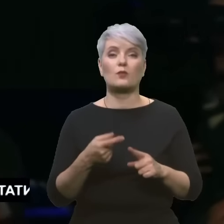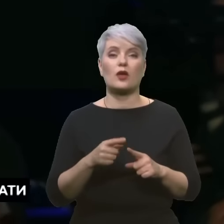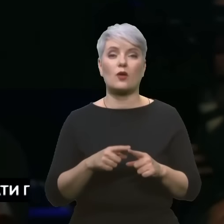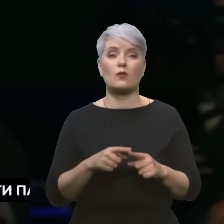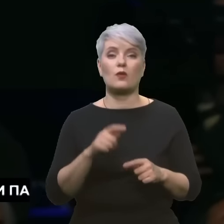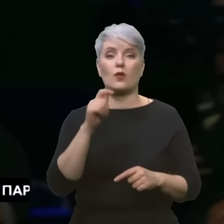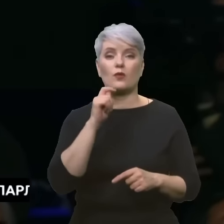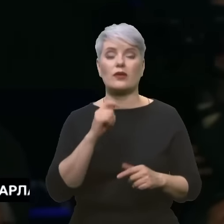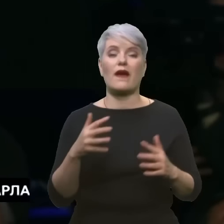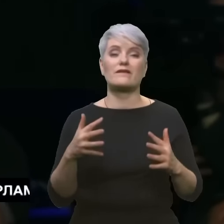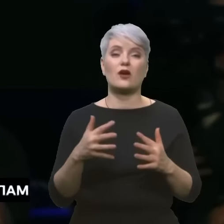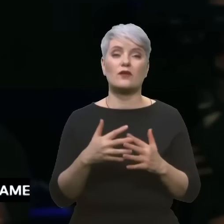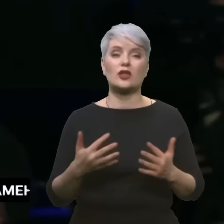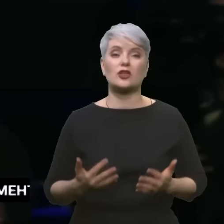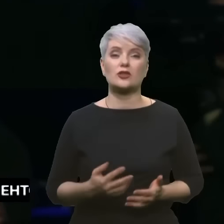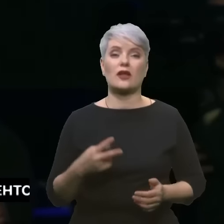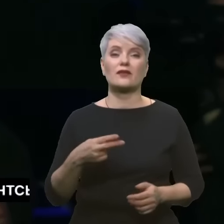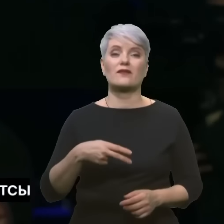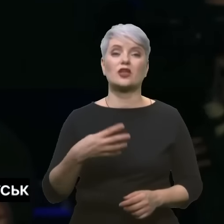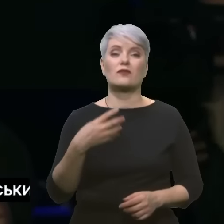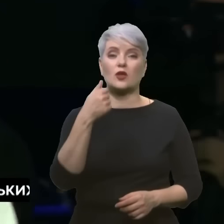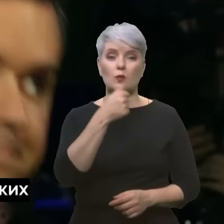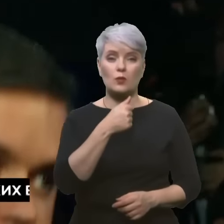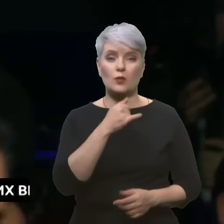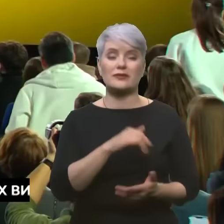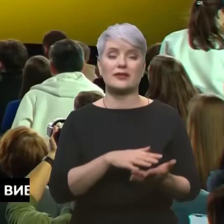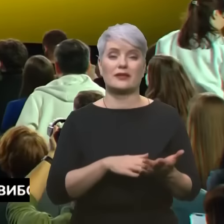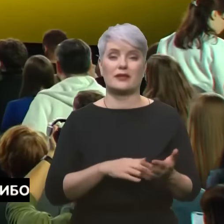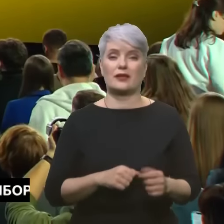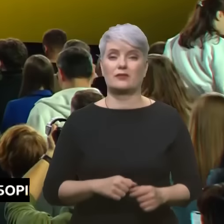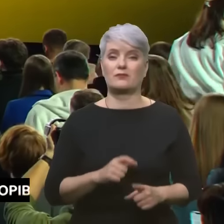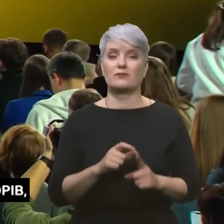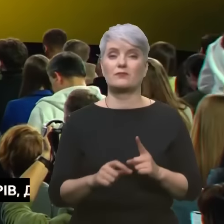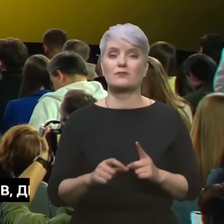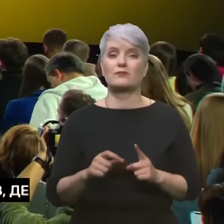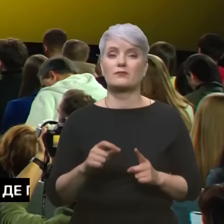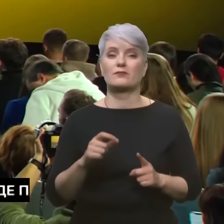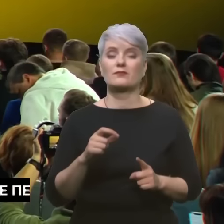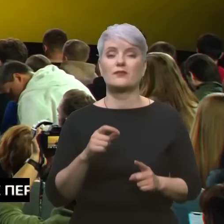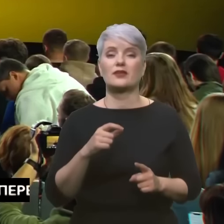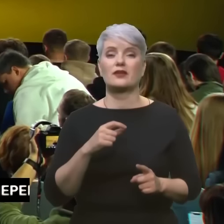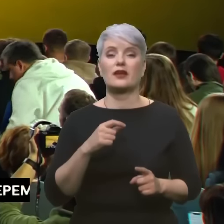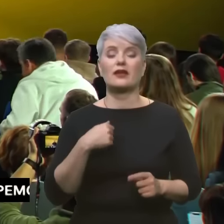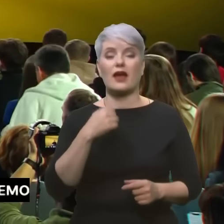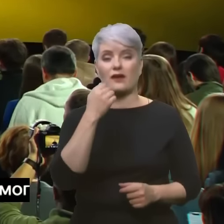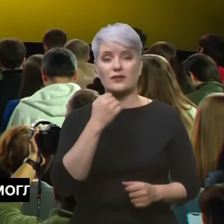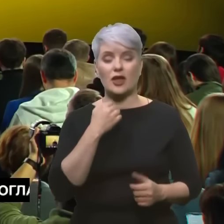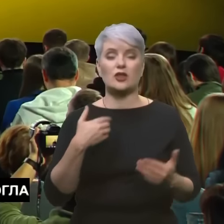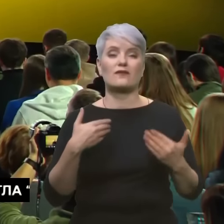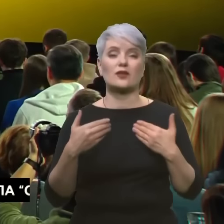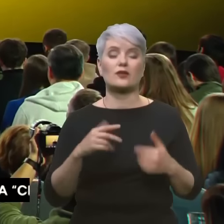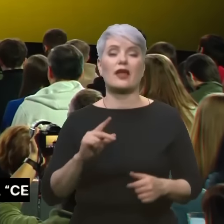житиме у 2024 році і надалі. Дякую. Я вдячний новим відносинам з Європейським Союзом. Я дійсно